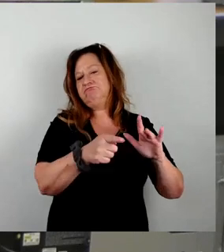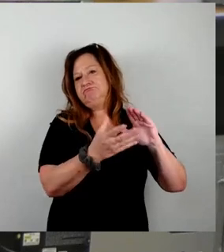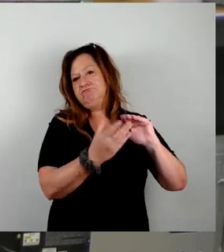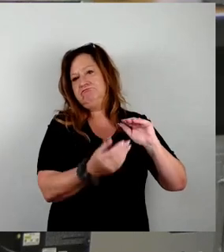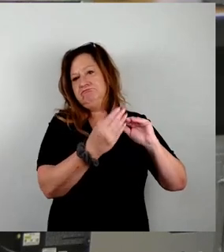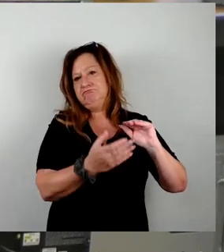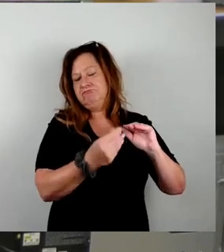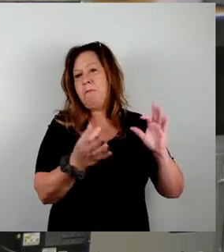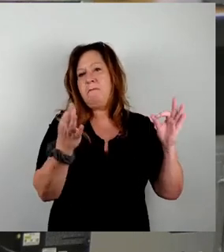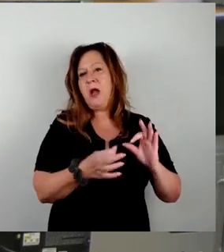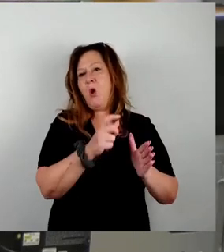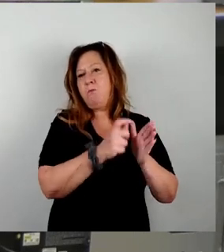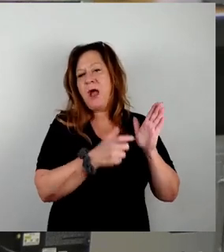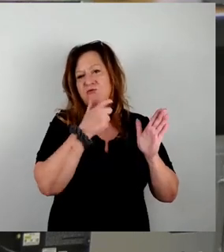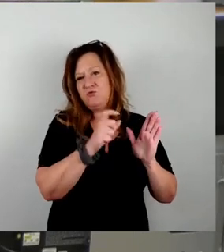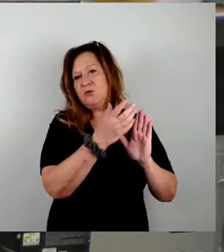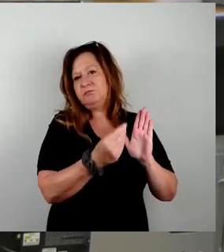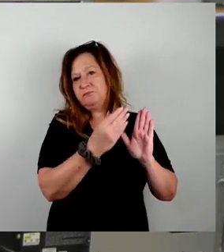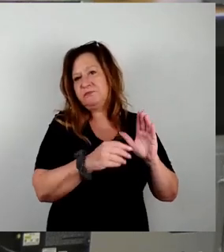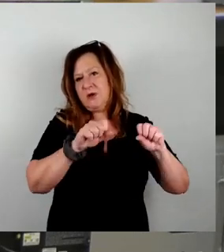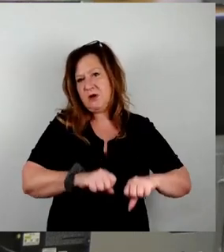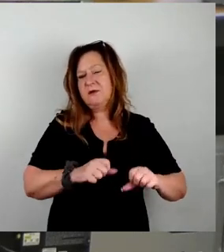Passwort abrufen kann.